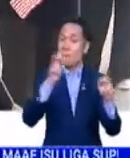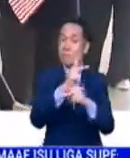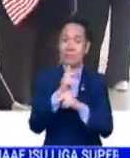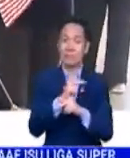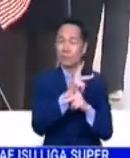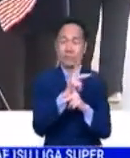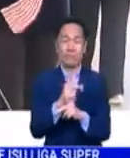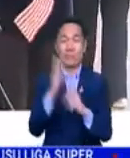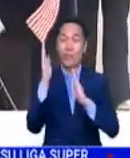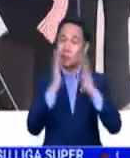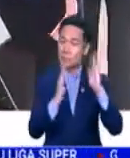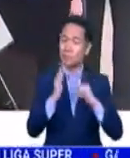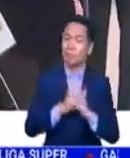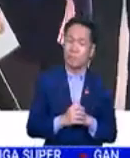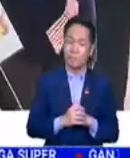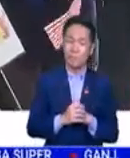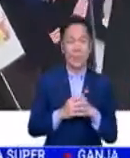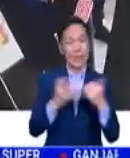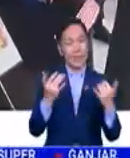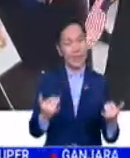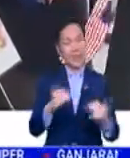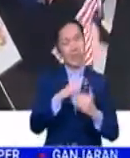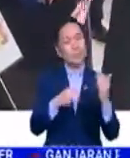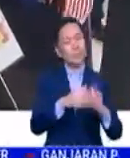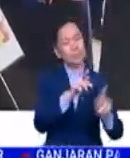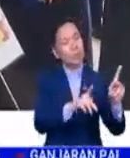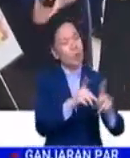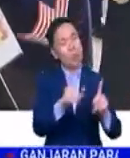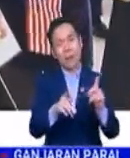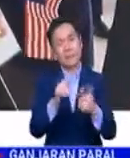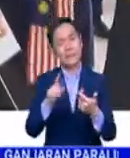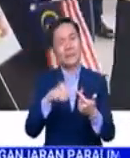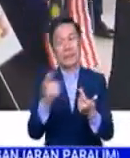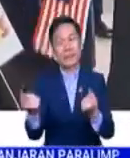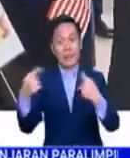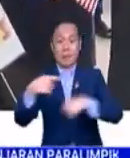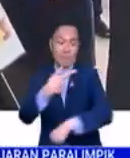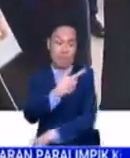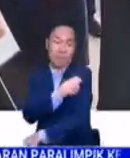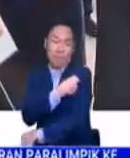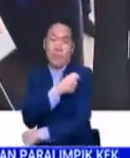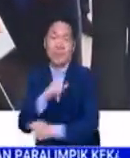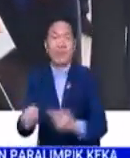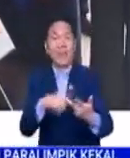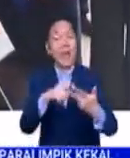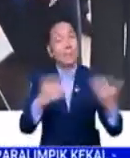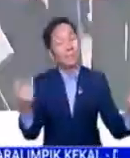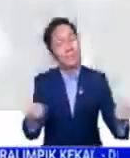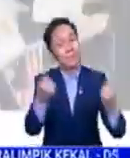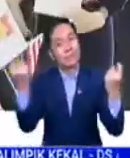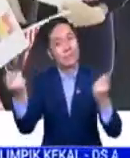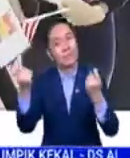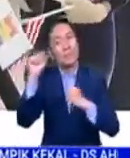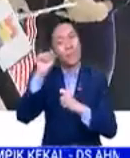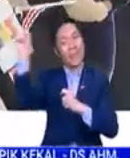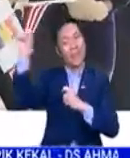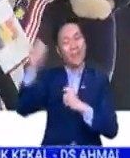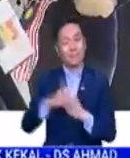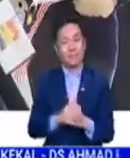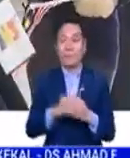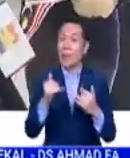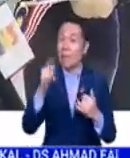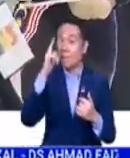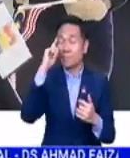Jadi hari ini kami bersama-sama dengan masyarakat sekitar, dengan penerima vaksin untuk menyambut Hari Kemerdekaan. Saya yakin dan